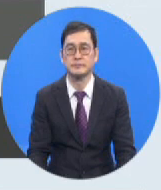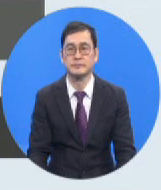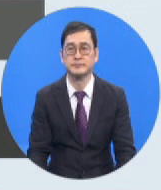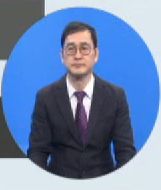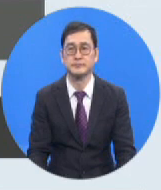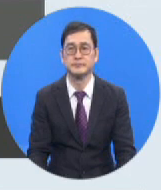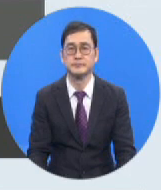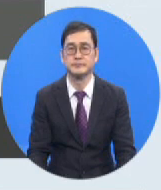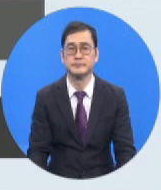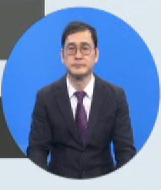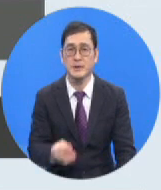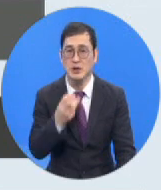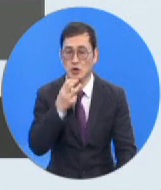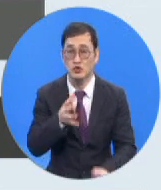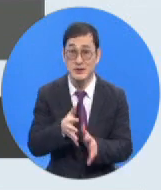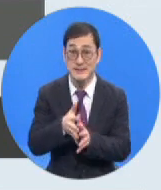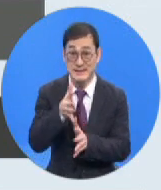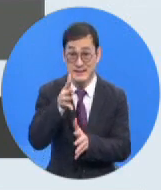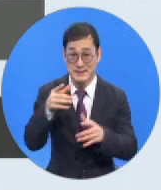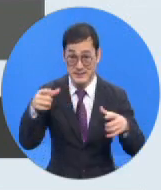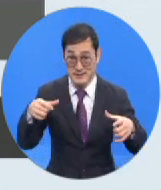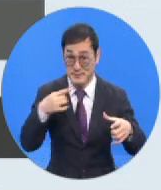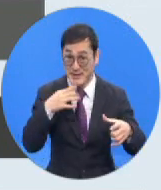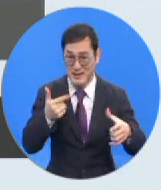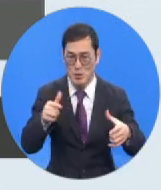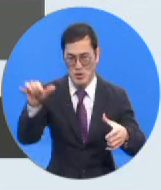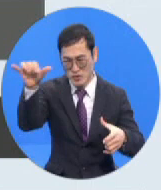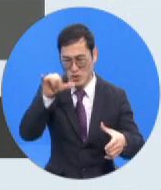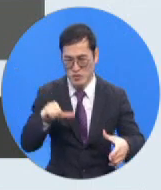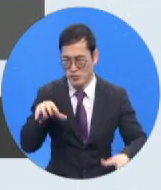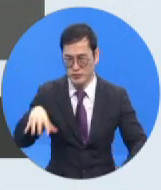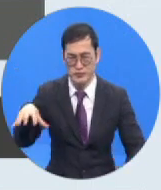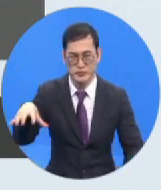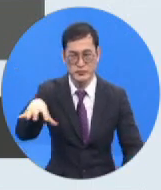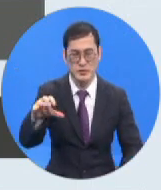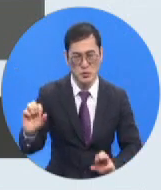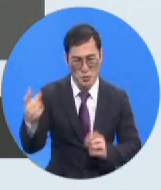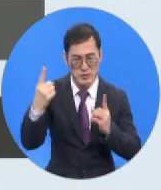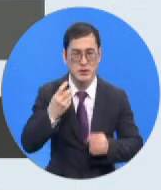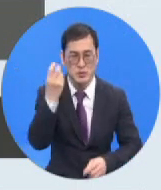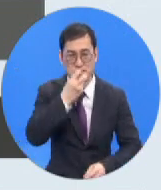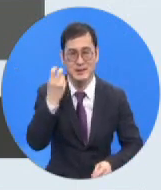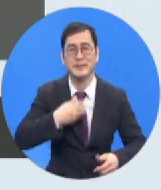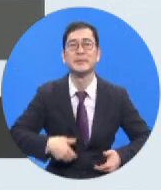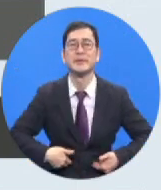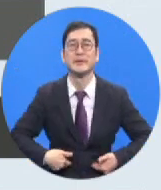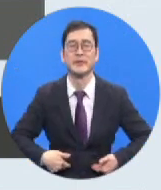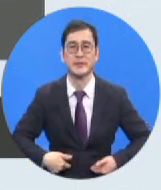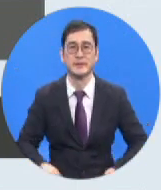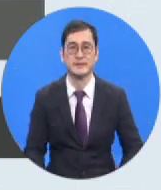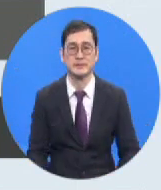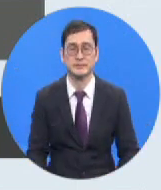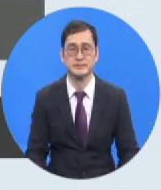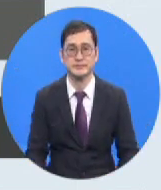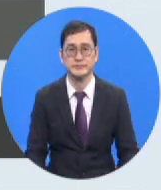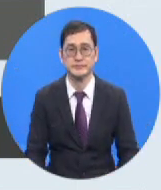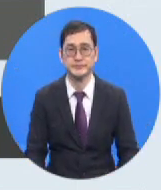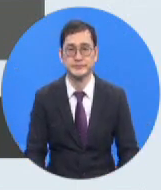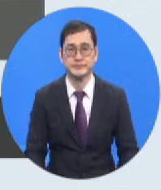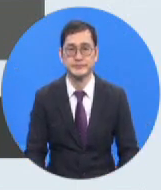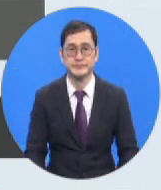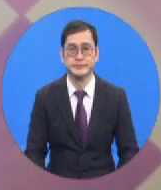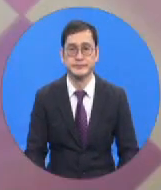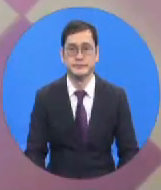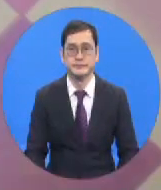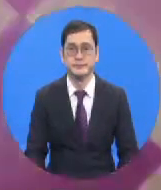네, 서울시뿐이 아니라 뭐 전국에서 이런 조사가 이루어지지 않을까 싶은데 정혁진 변호사님,